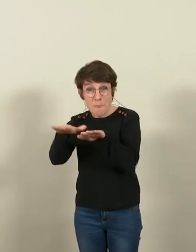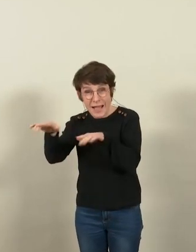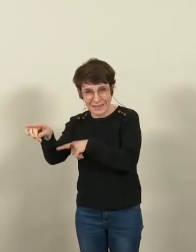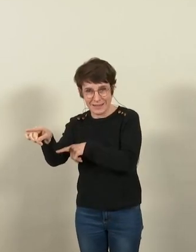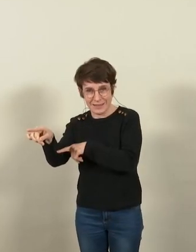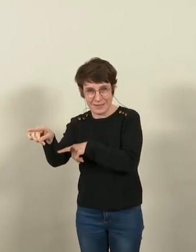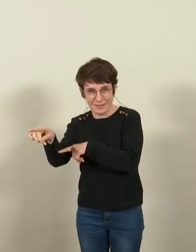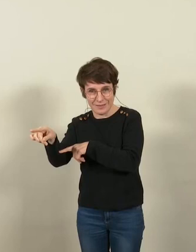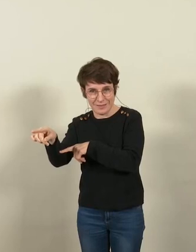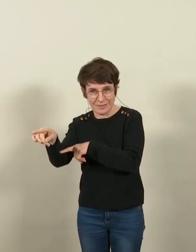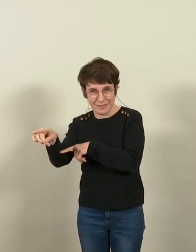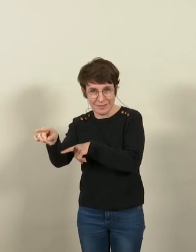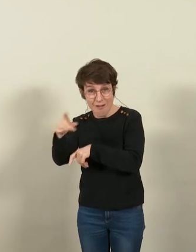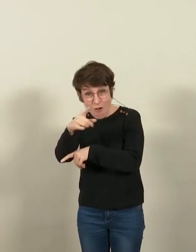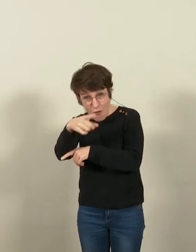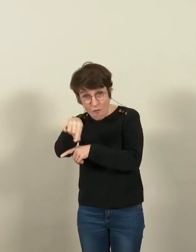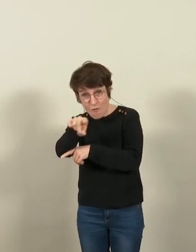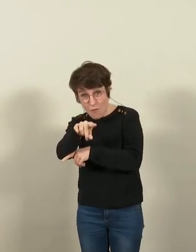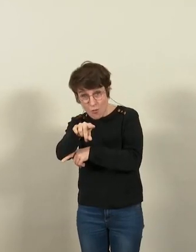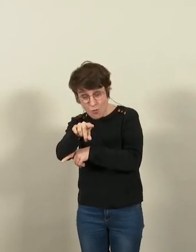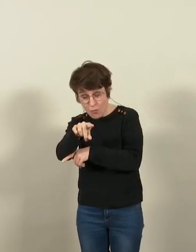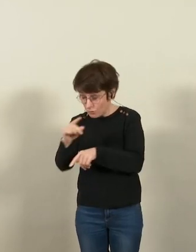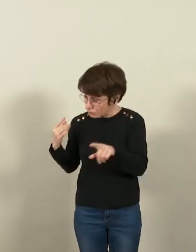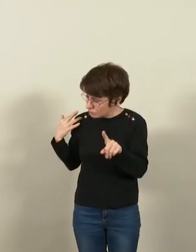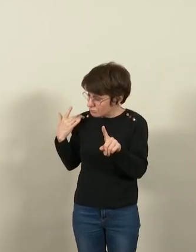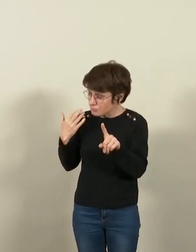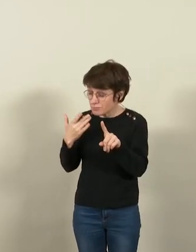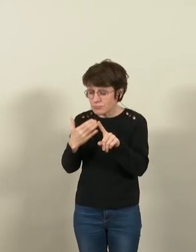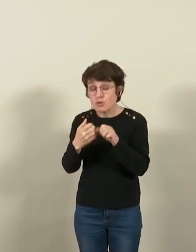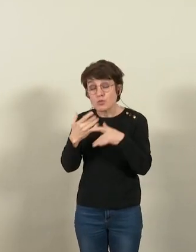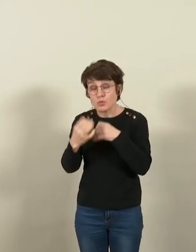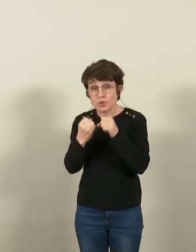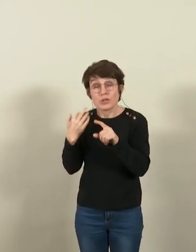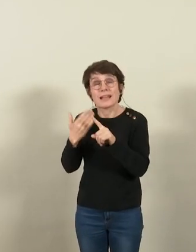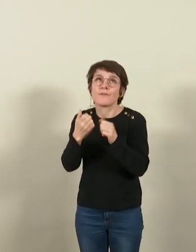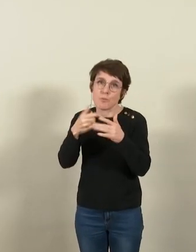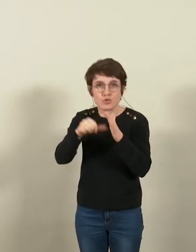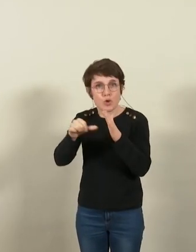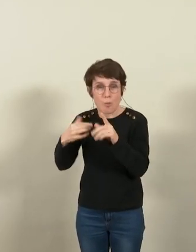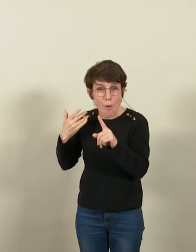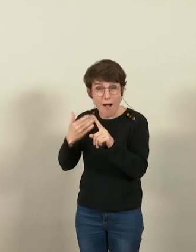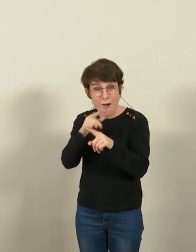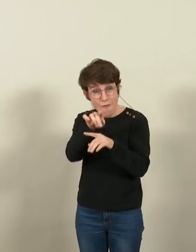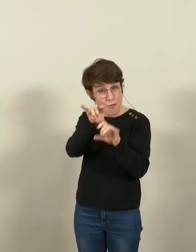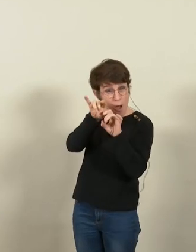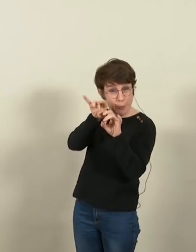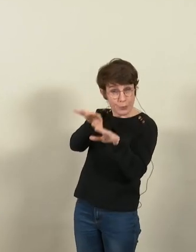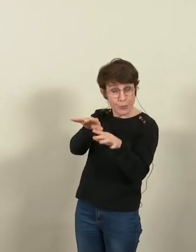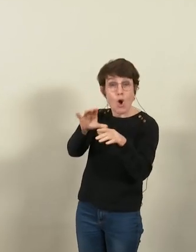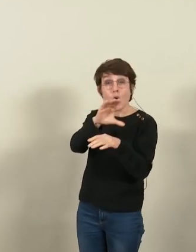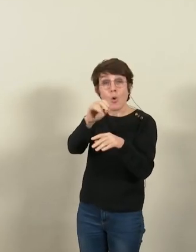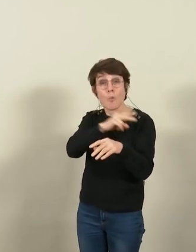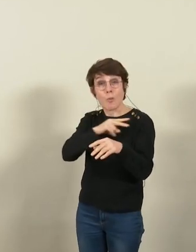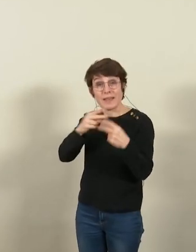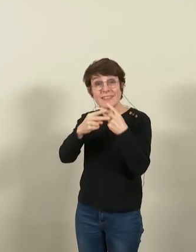vous refusz depuis euh des années des mois en tout cas aux aux habitants de la la compropriété en face qui